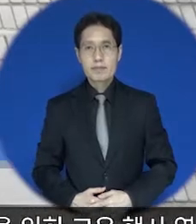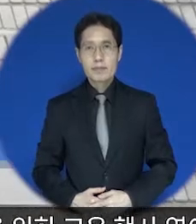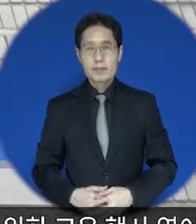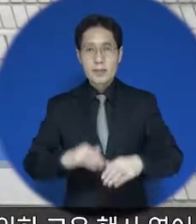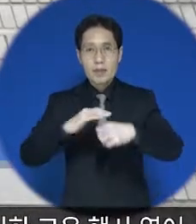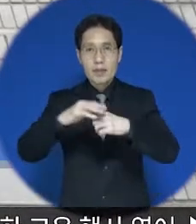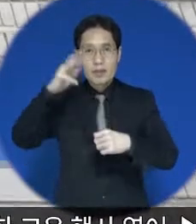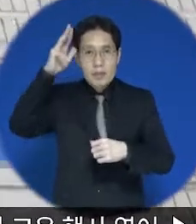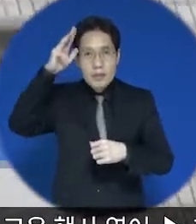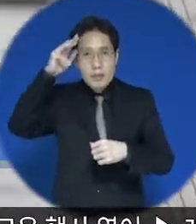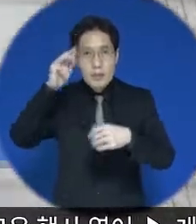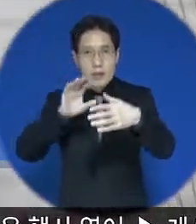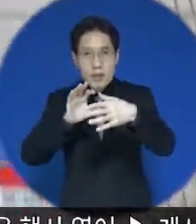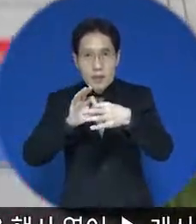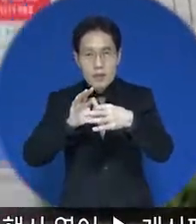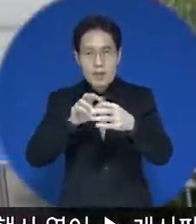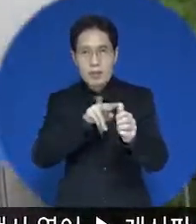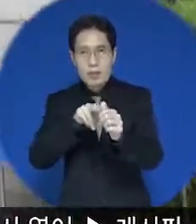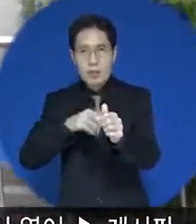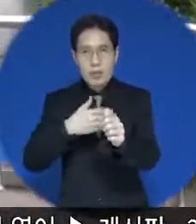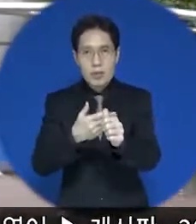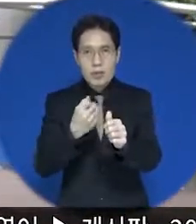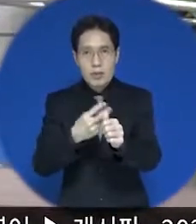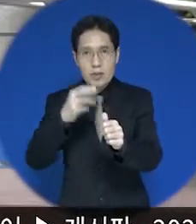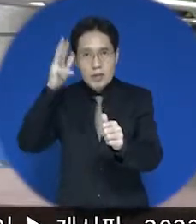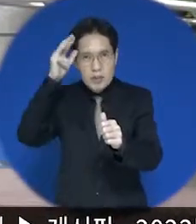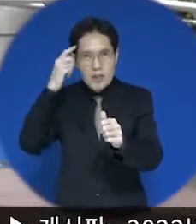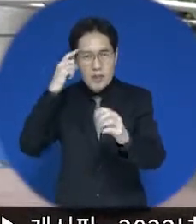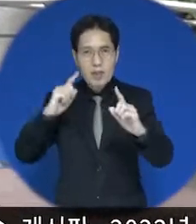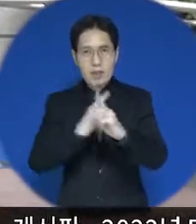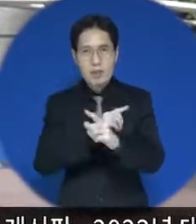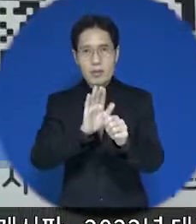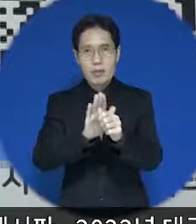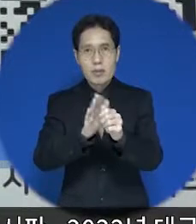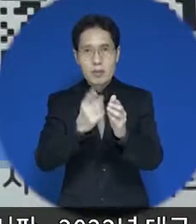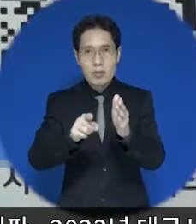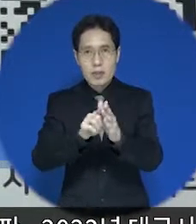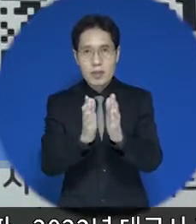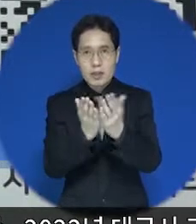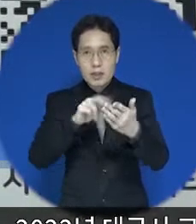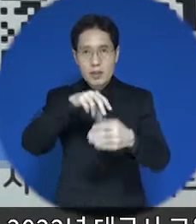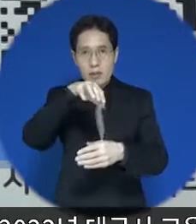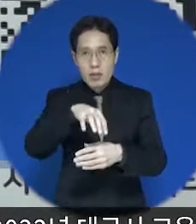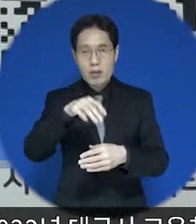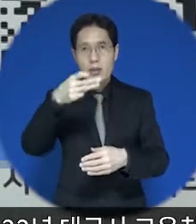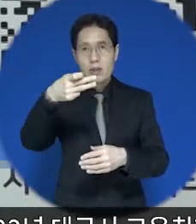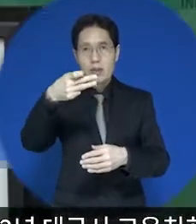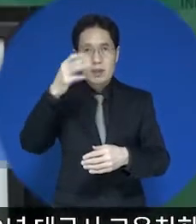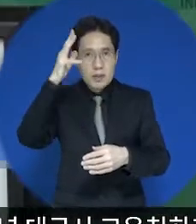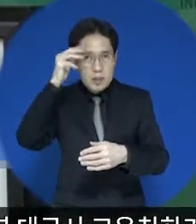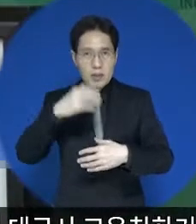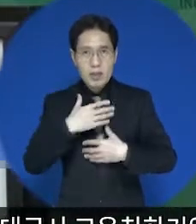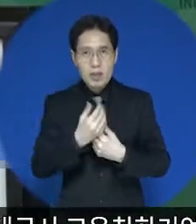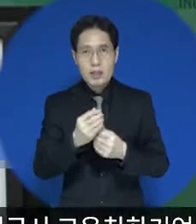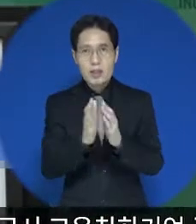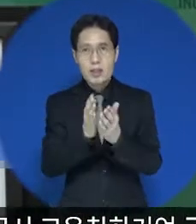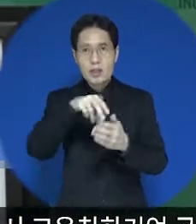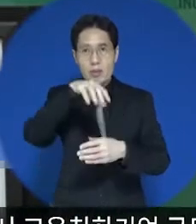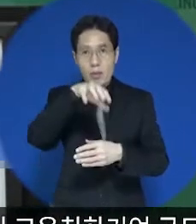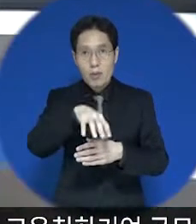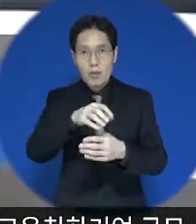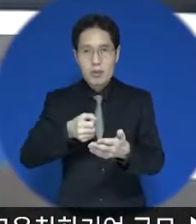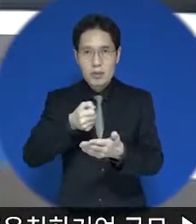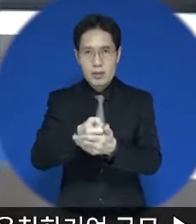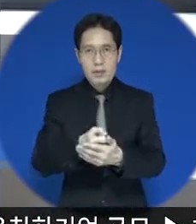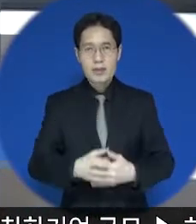대구시가 치매에 대한 올바른 정보 제공과 치매 인식 개선을 위해 지역 내 도서관 열 쇠 곳을 치매 안심 도서관